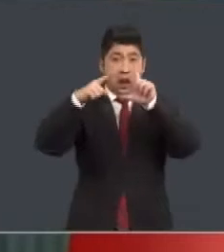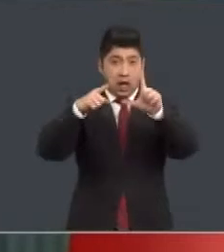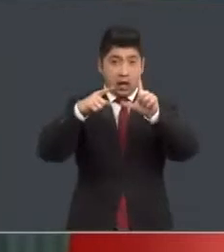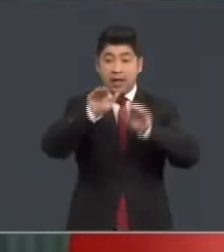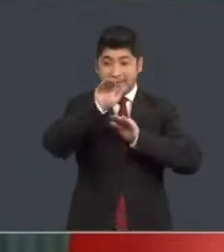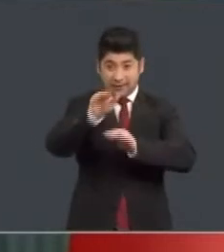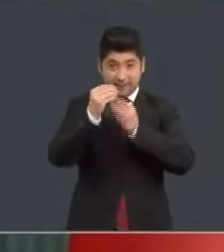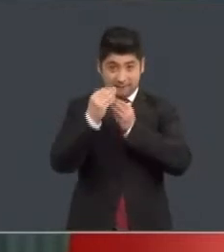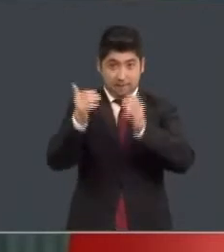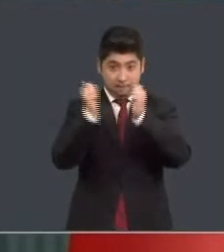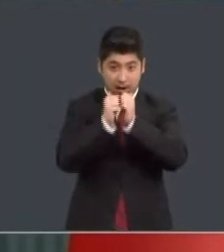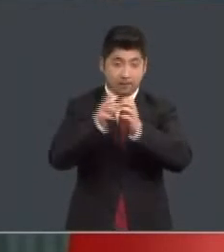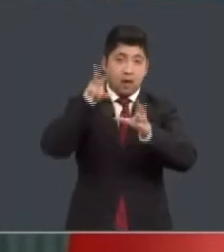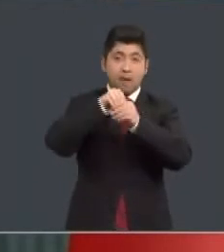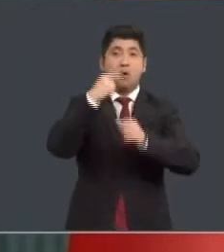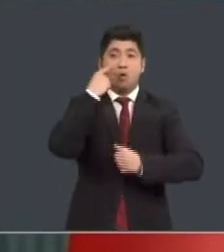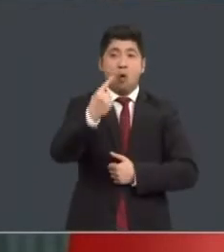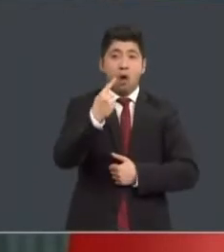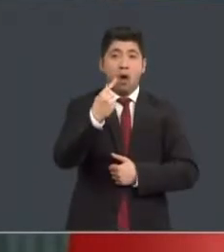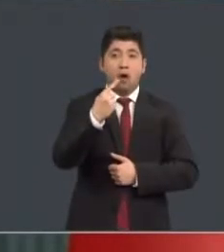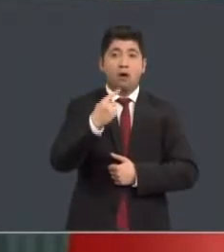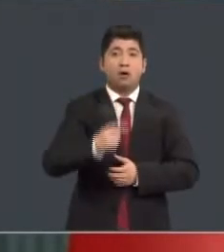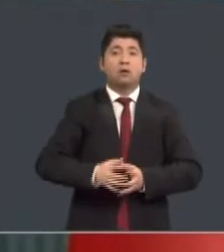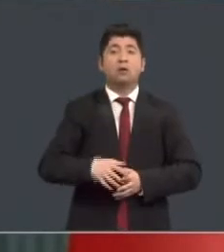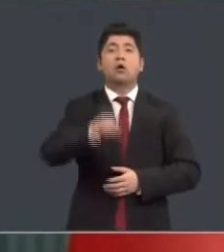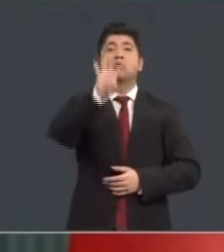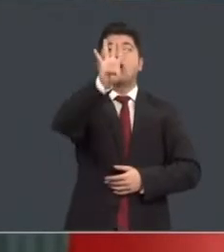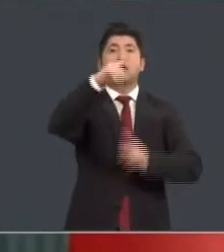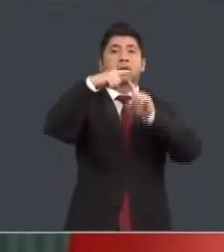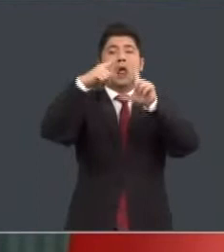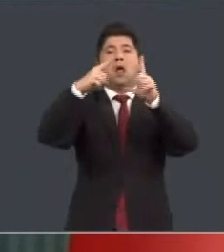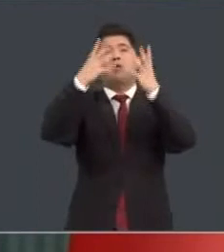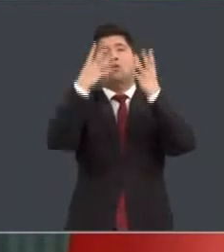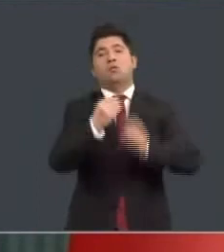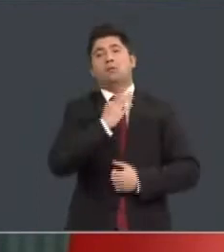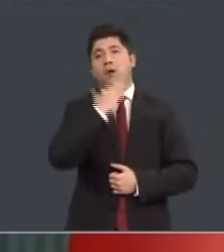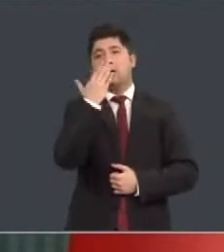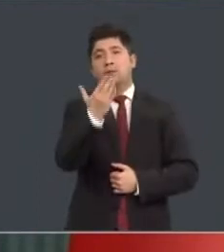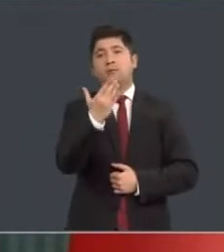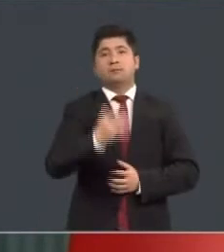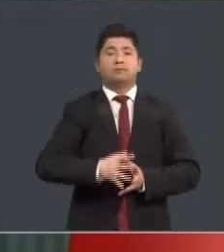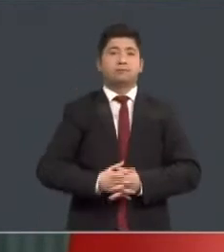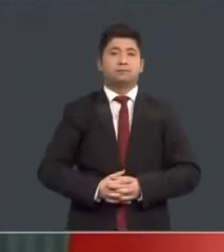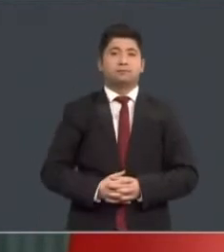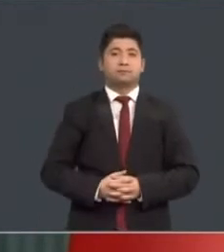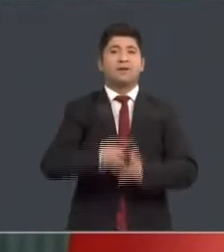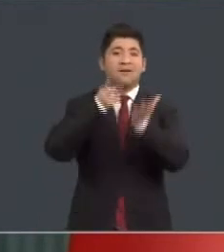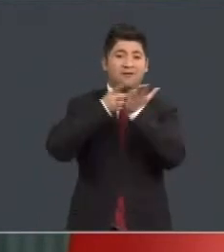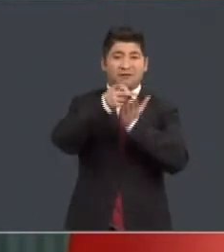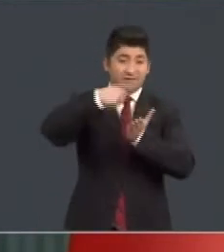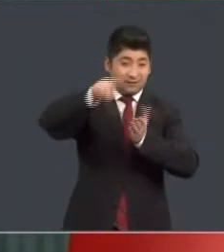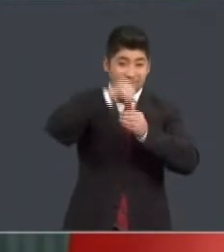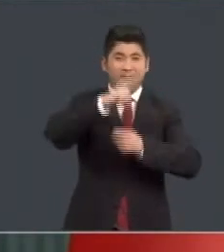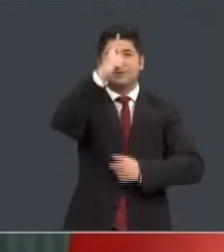Tamam Cumhuriyet Başkanlığı kabinesi toplantısı sonrasında kameraların karşısına geçen Cumhurbaşkanı Erdoğan Çiftçilere